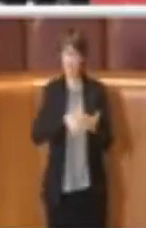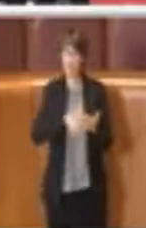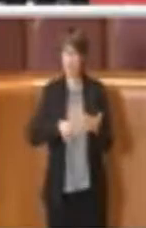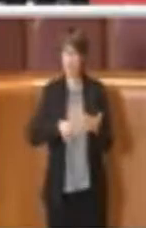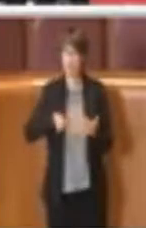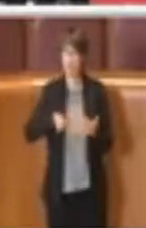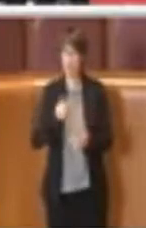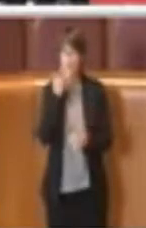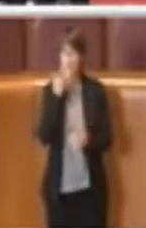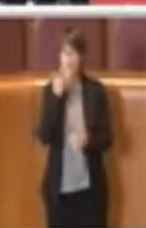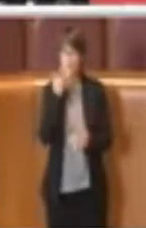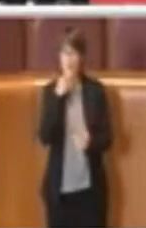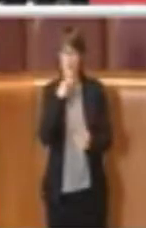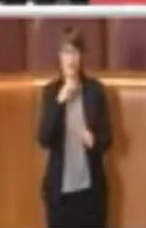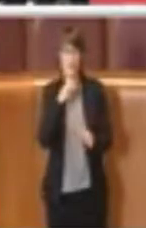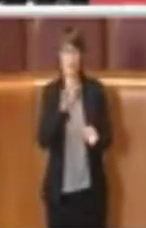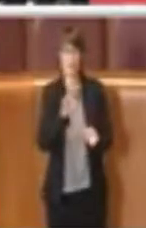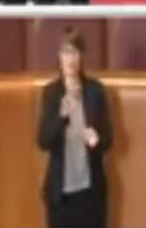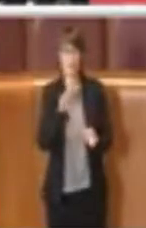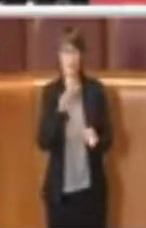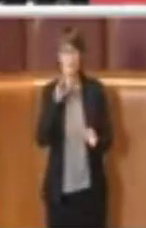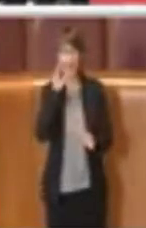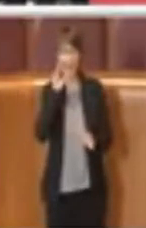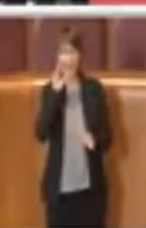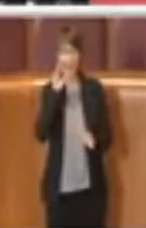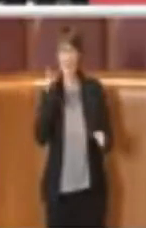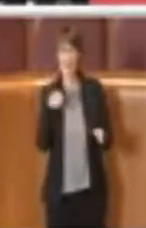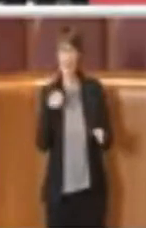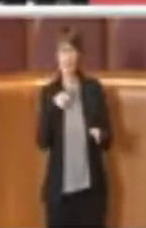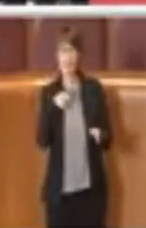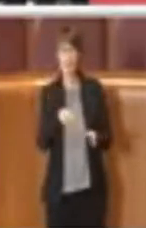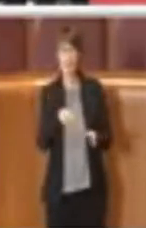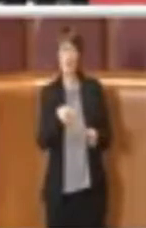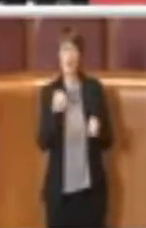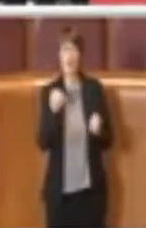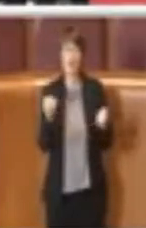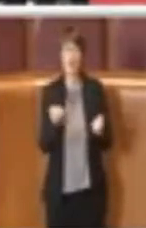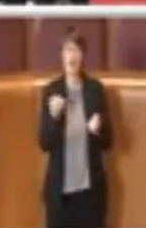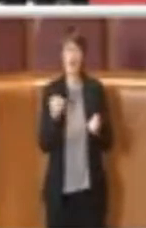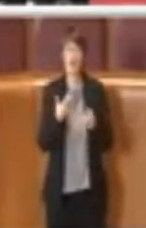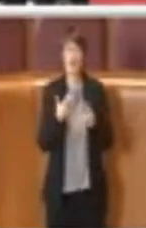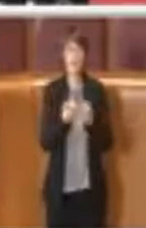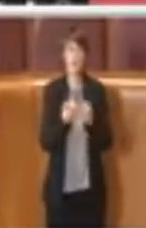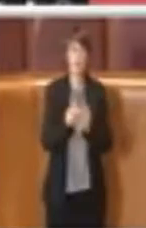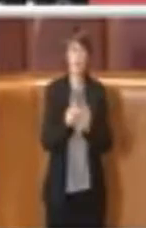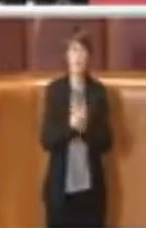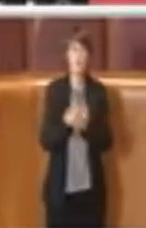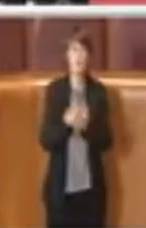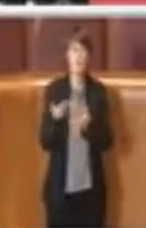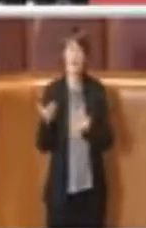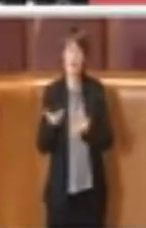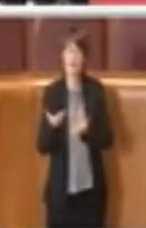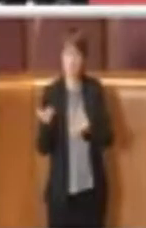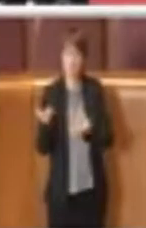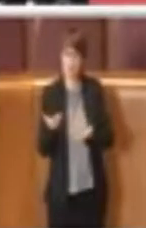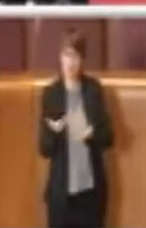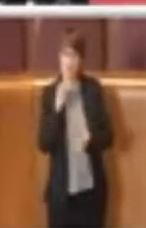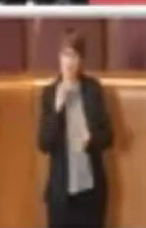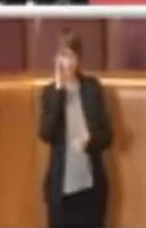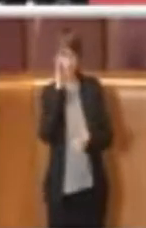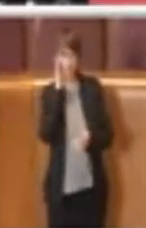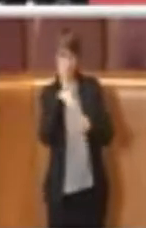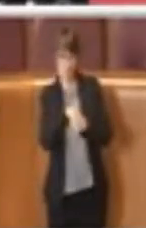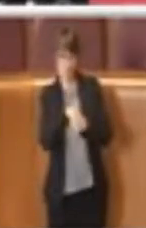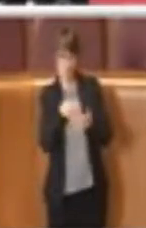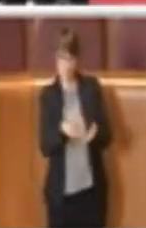porre l'attenzione sulle attività produttive e ricettive, insomma, in qualche modo i